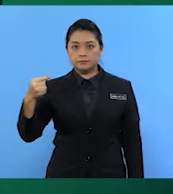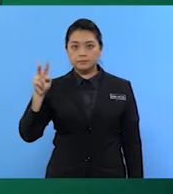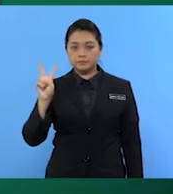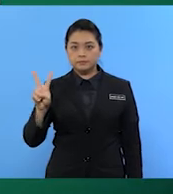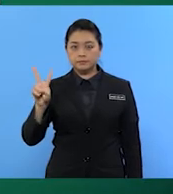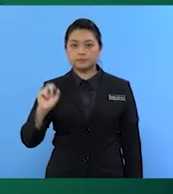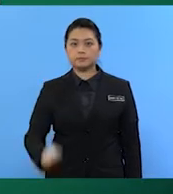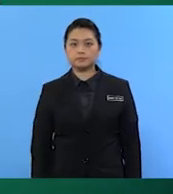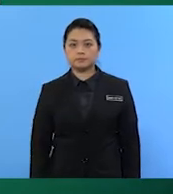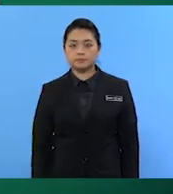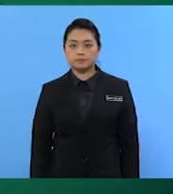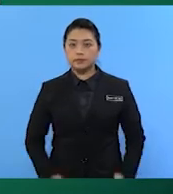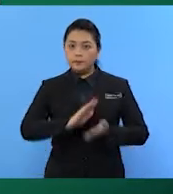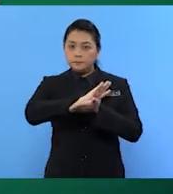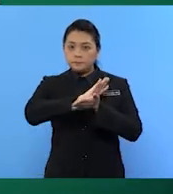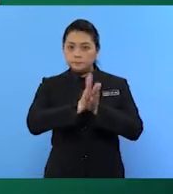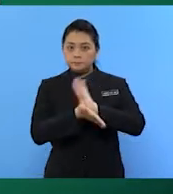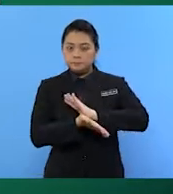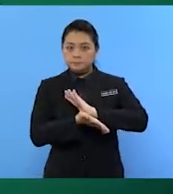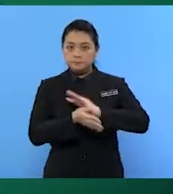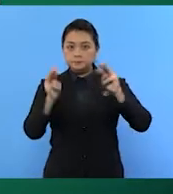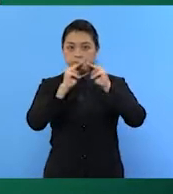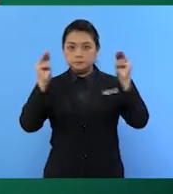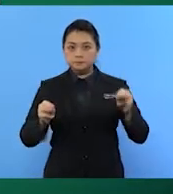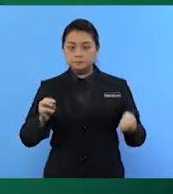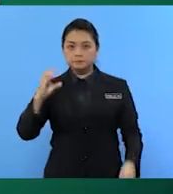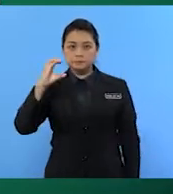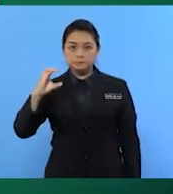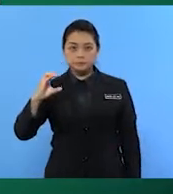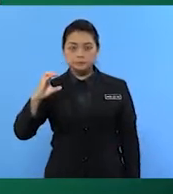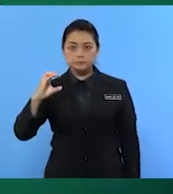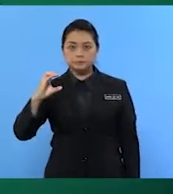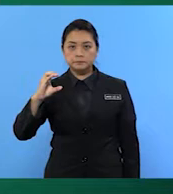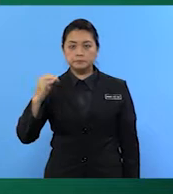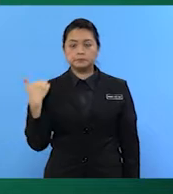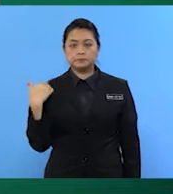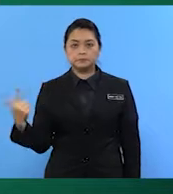2. Jadi, matriks C ialah negatif